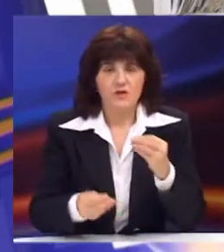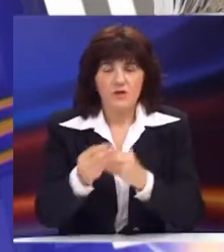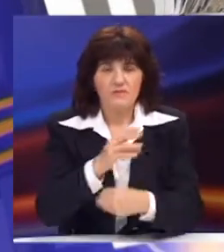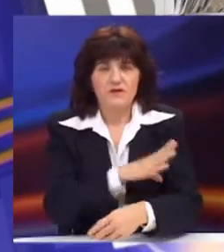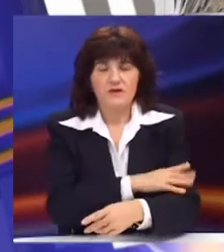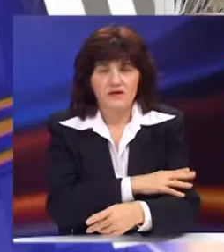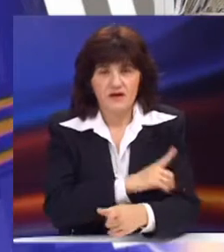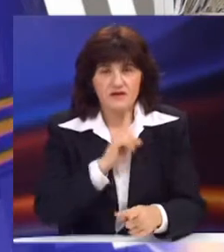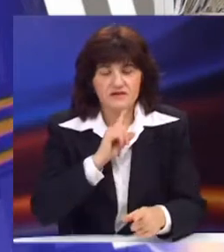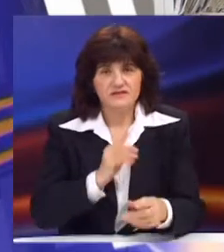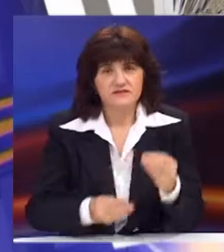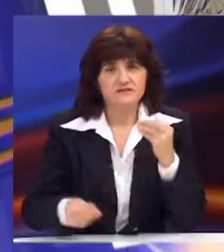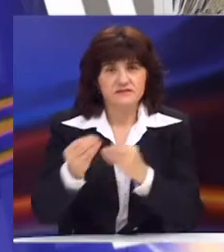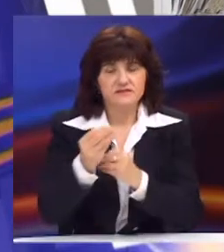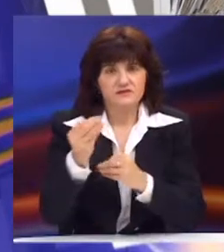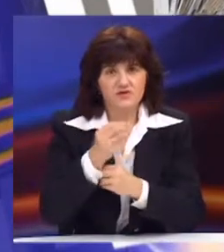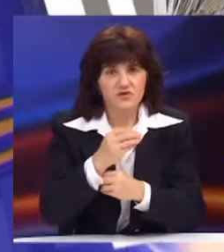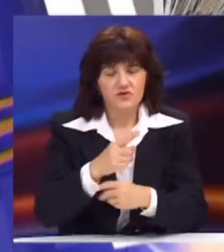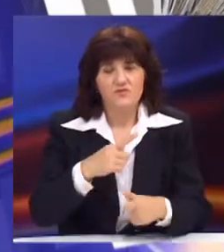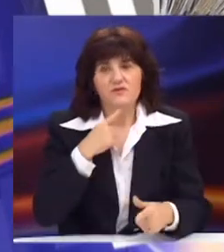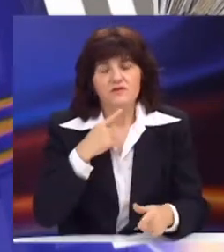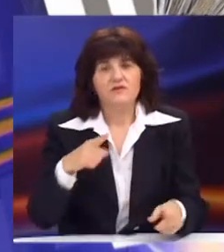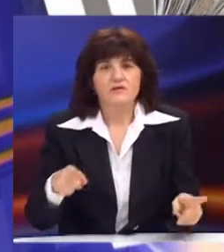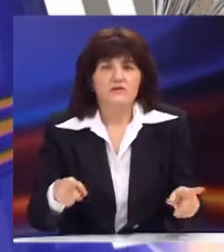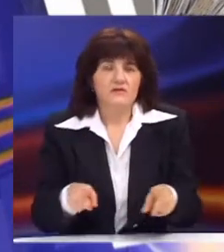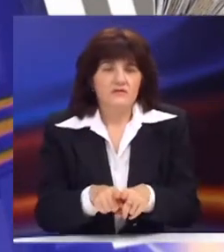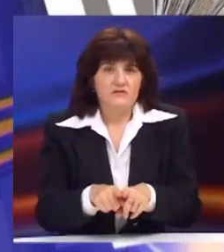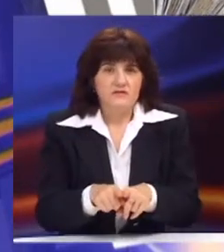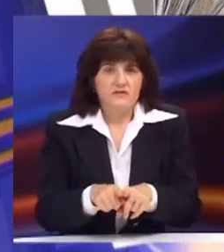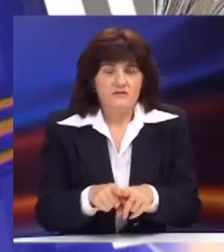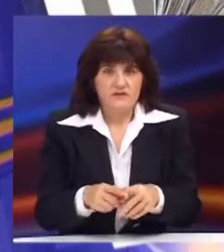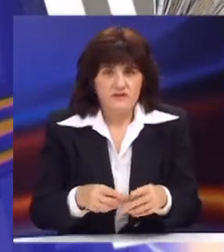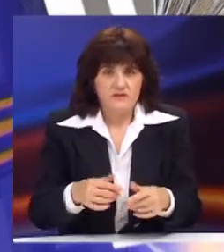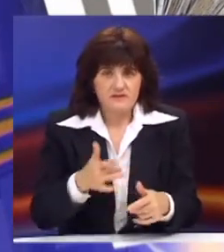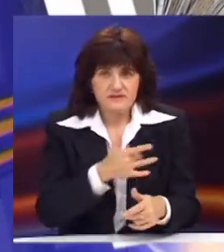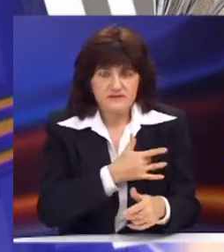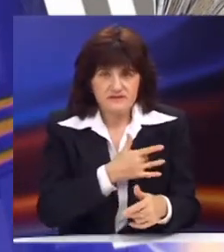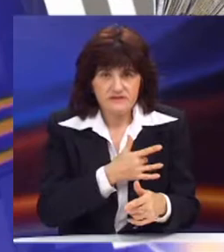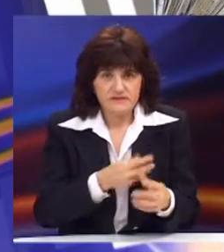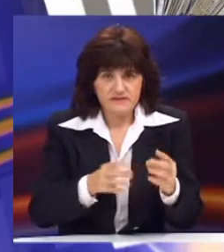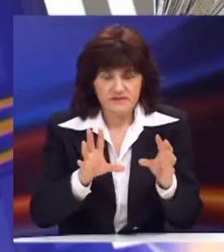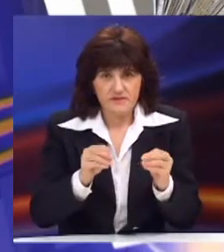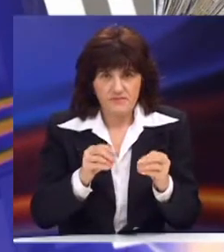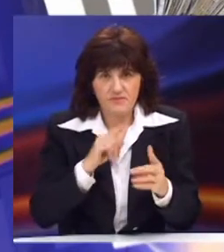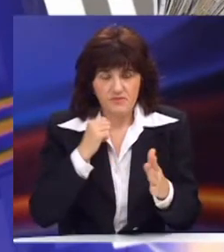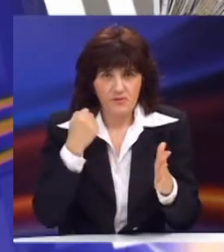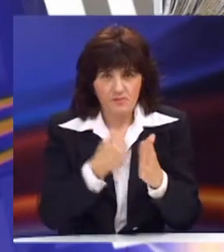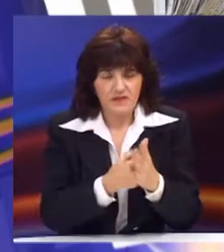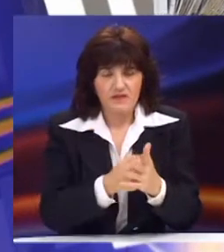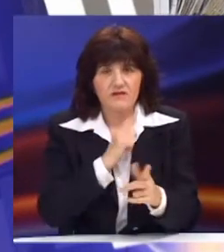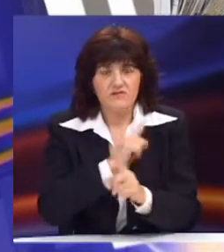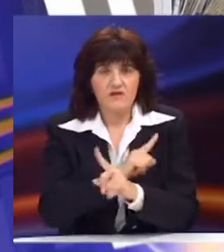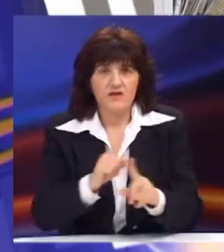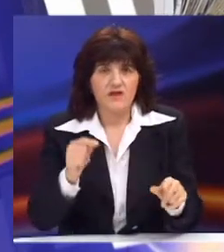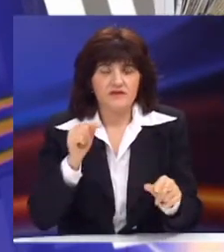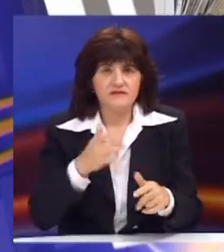do hipertenzivne krize, do naglog skoka krvnog pritiska i do opterećenja srca.